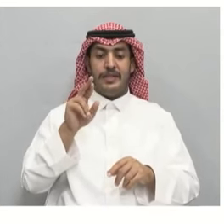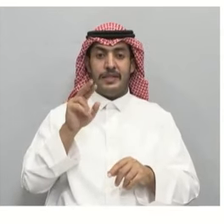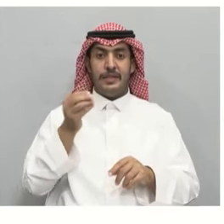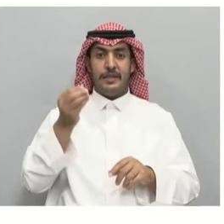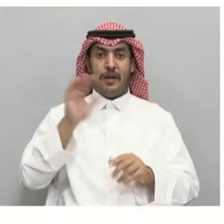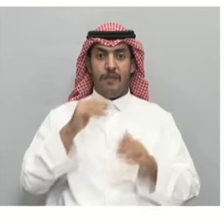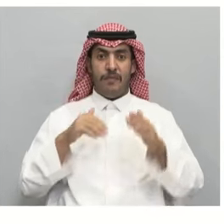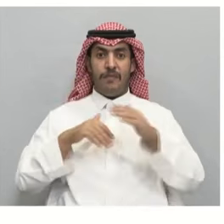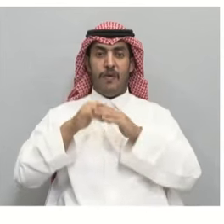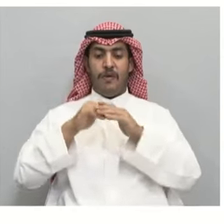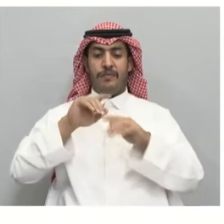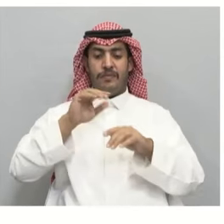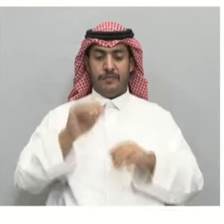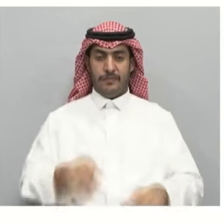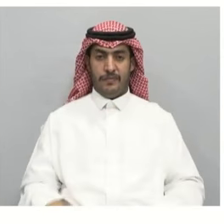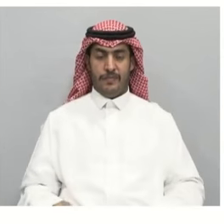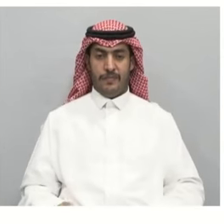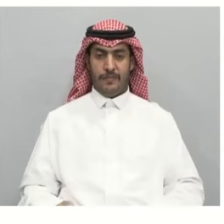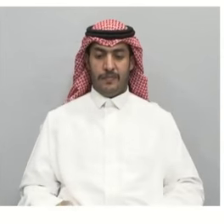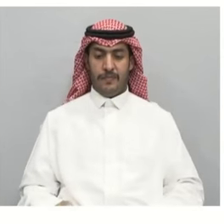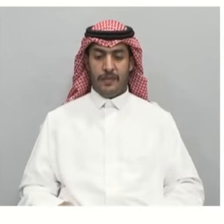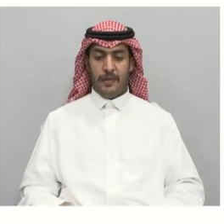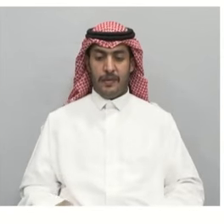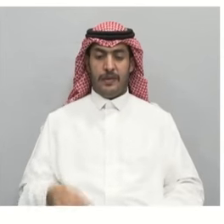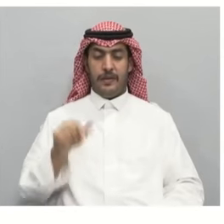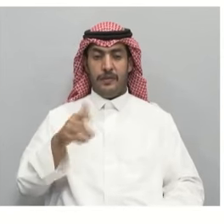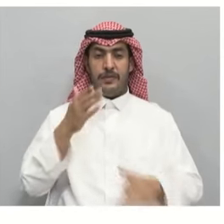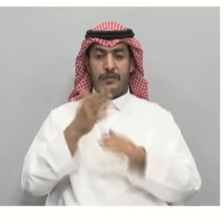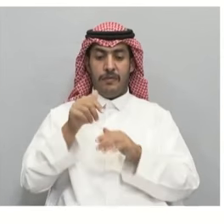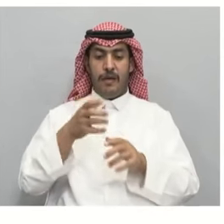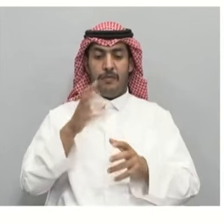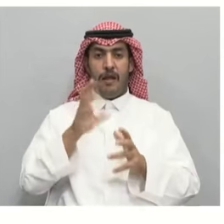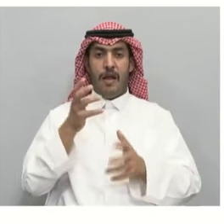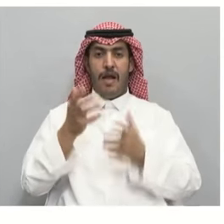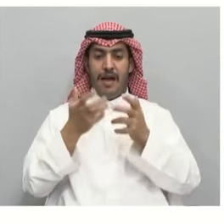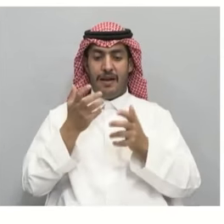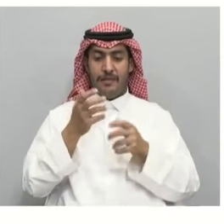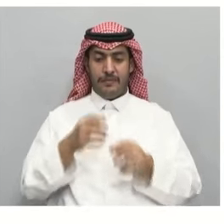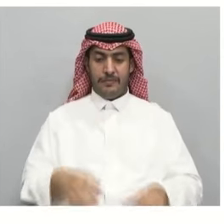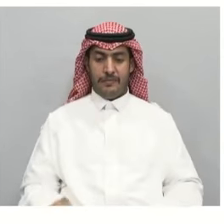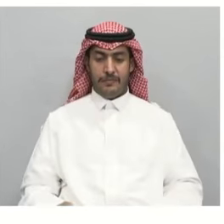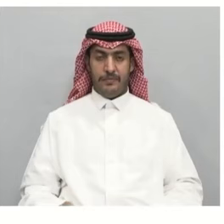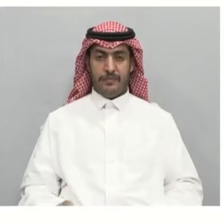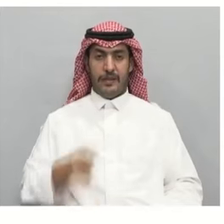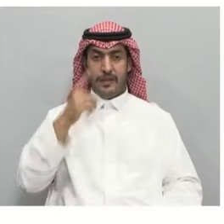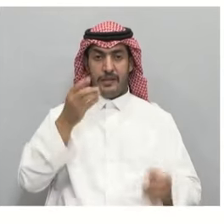الزائد عن حاجه الدائره الكهربائيه قد يسبب حرائق فاذا زاد التيار